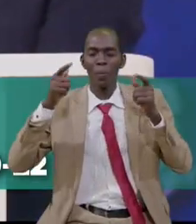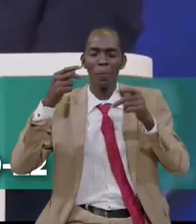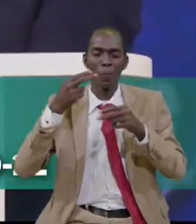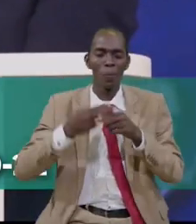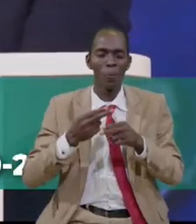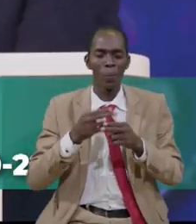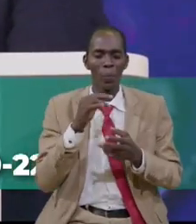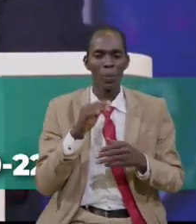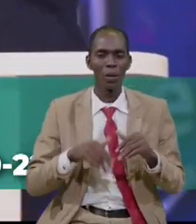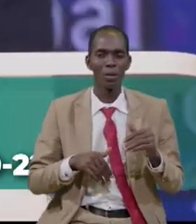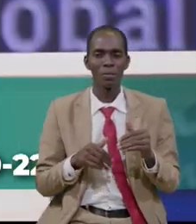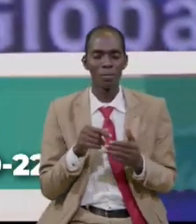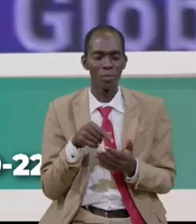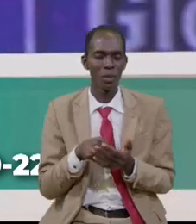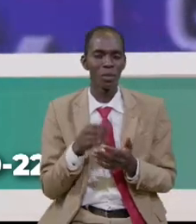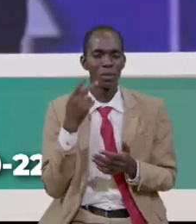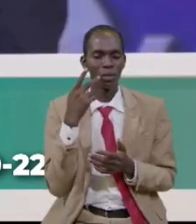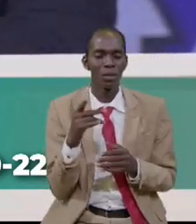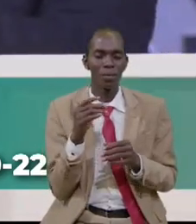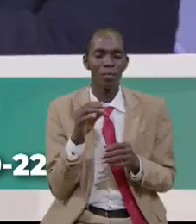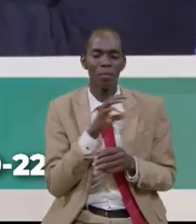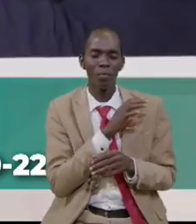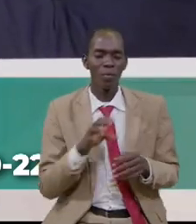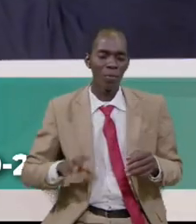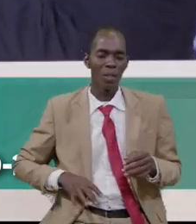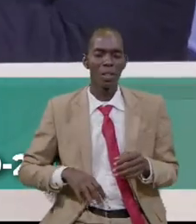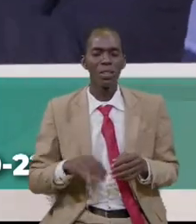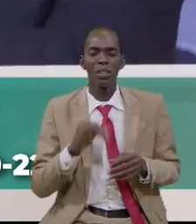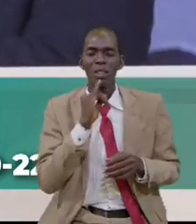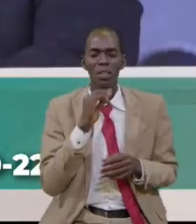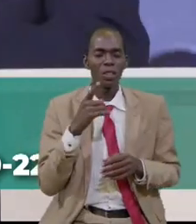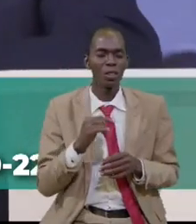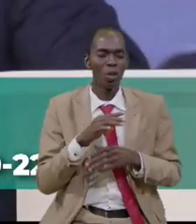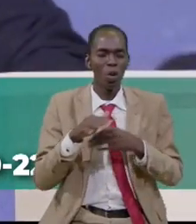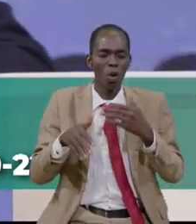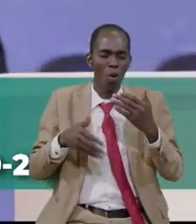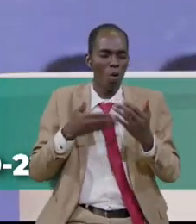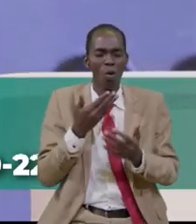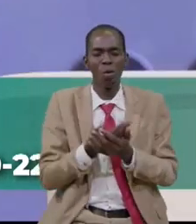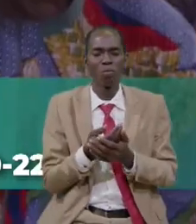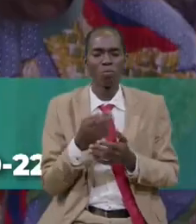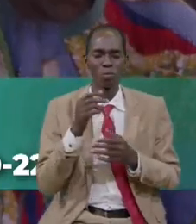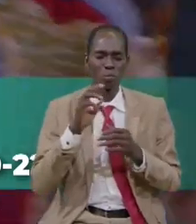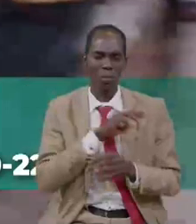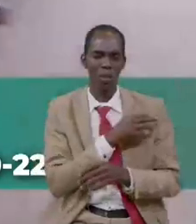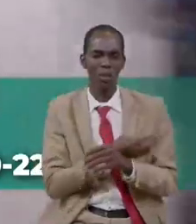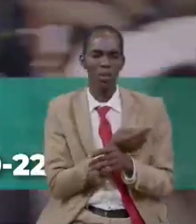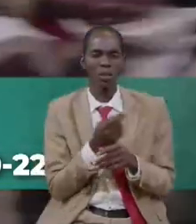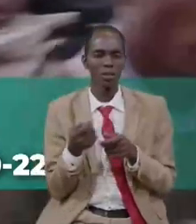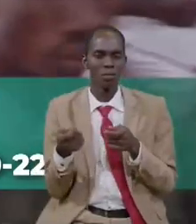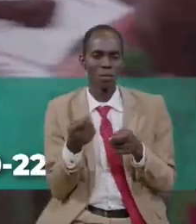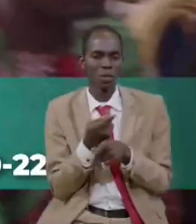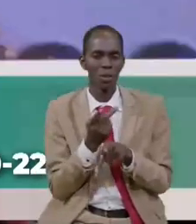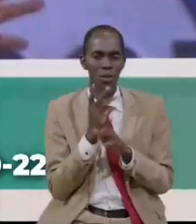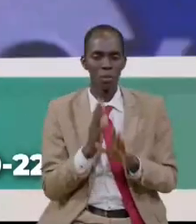leur. Voyez Christ. Christ est le Dieu Tout-Puissant, le soutien Tout-Puissant. Voyons Ésaïe chapitre